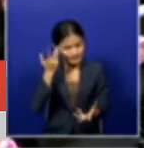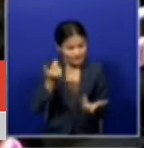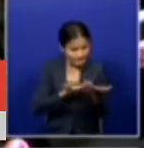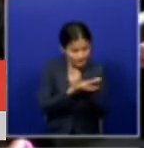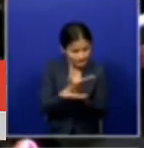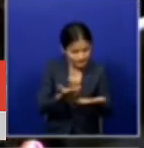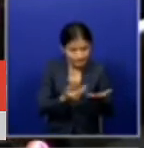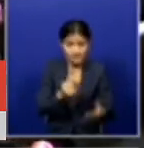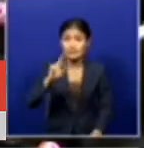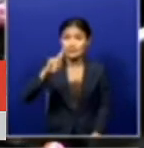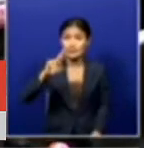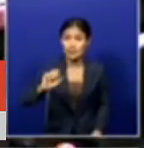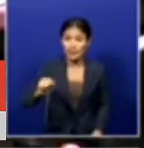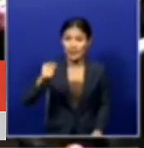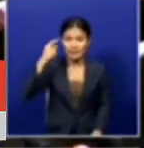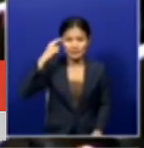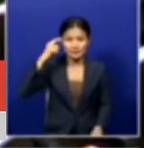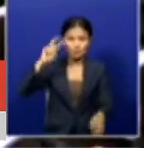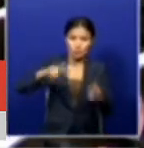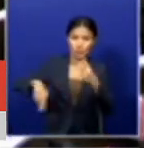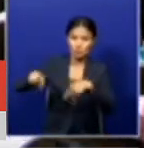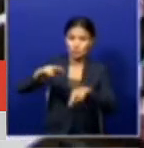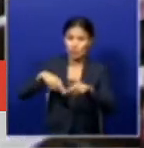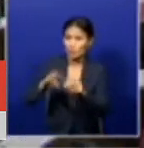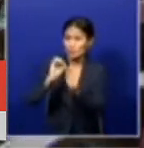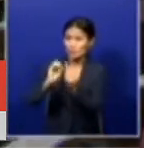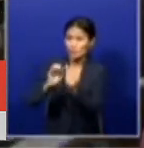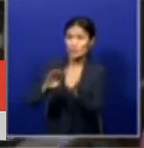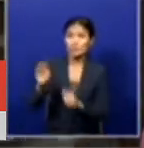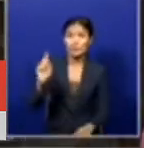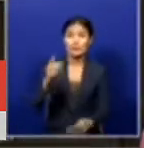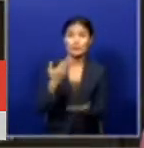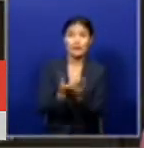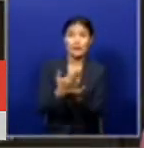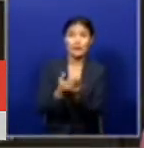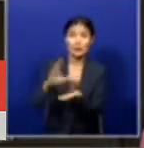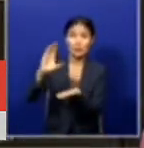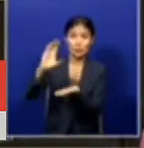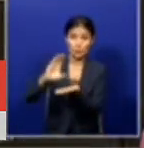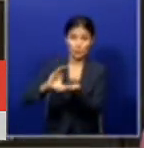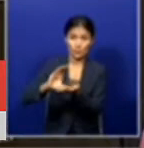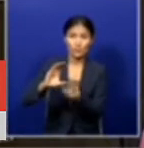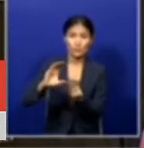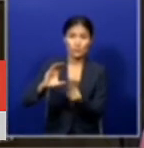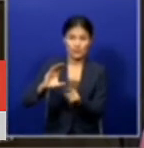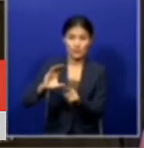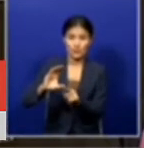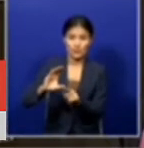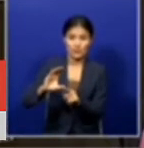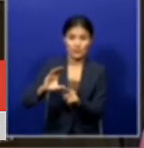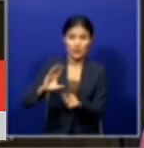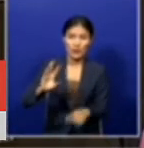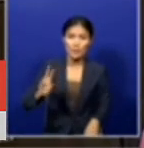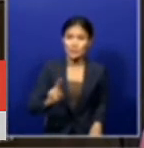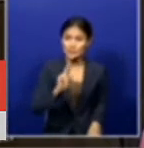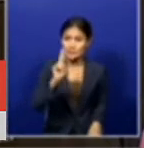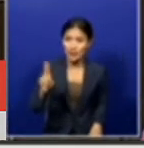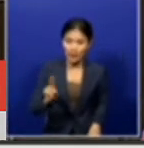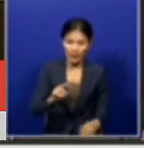บเสนอแนะอย่างไรให้การใช้เม็ดเงินงบประมาณนั้นเกิดประสิทธิภาพที่สุ